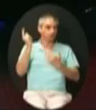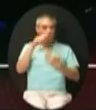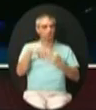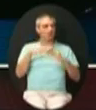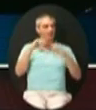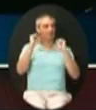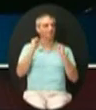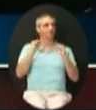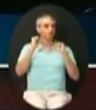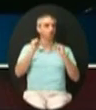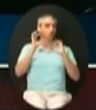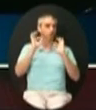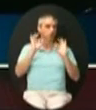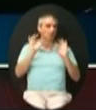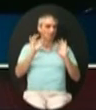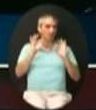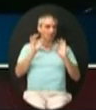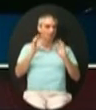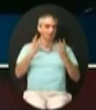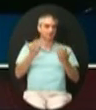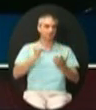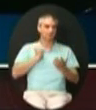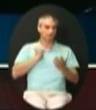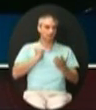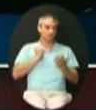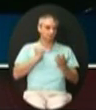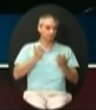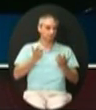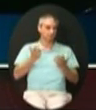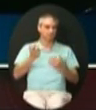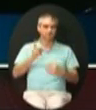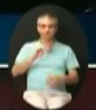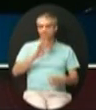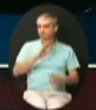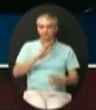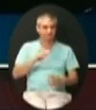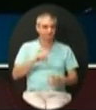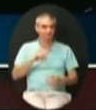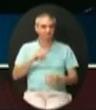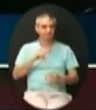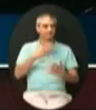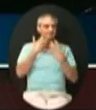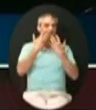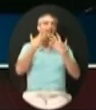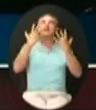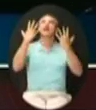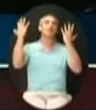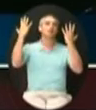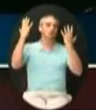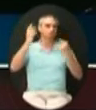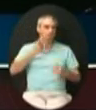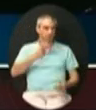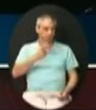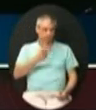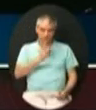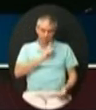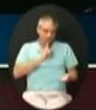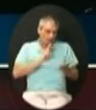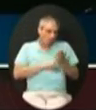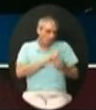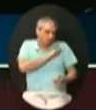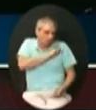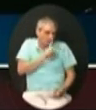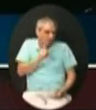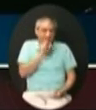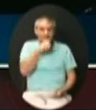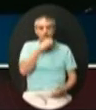אבני היסוד של הצה"לית. לא, ולאורך הדבר, אתמול, חבר'ה, אתמול. האתוס. לא, אבל זה לא נכון. ההיסטוריה